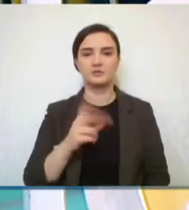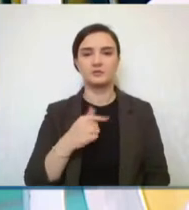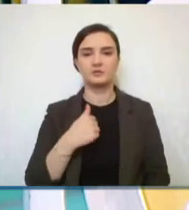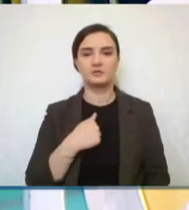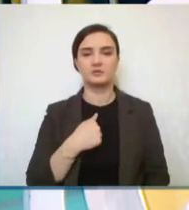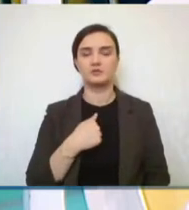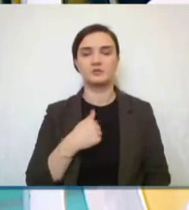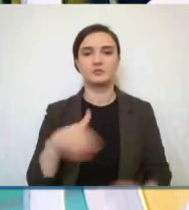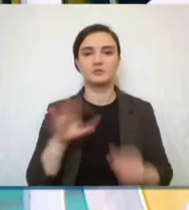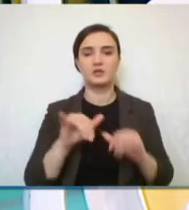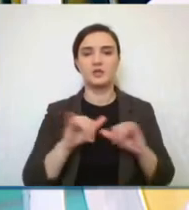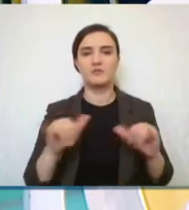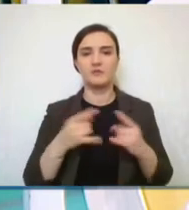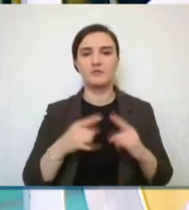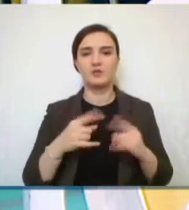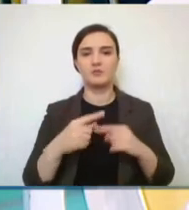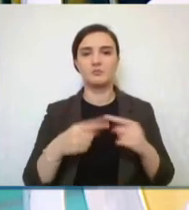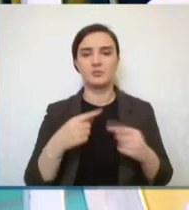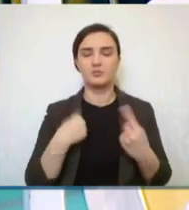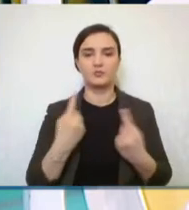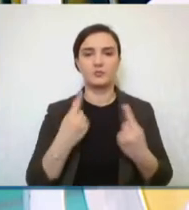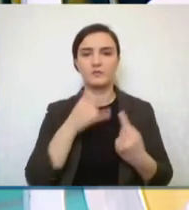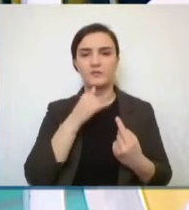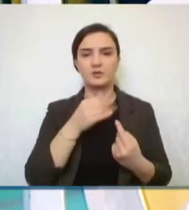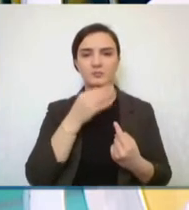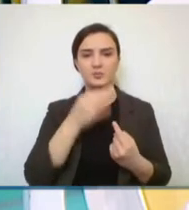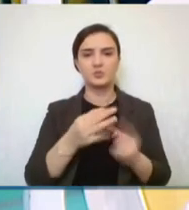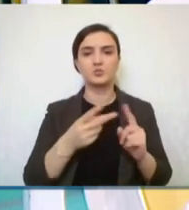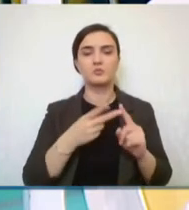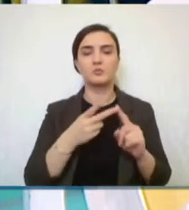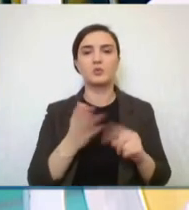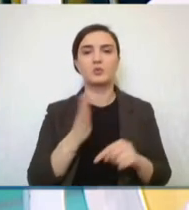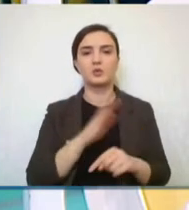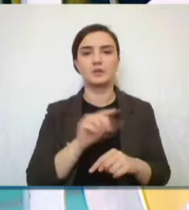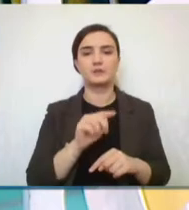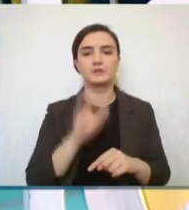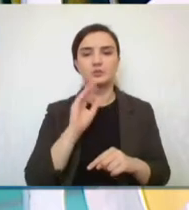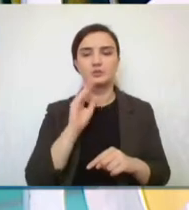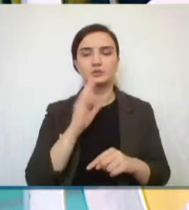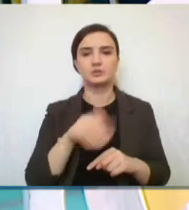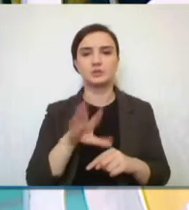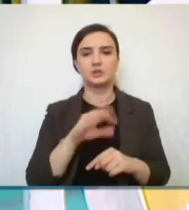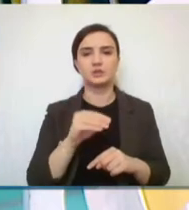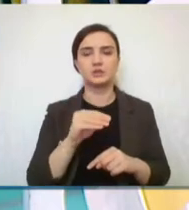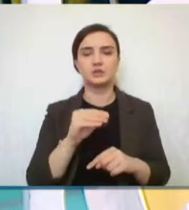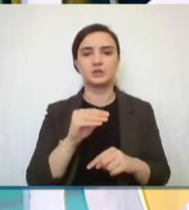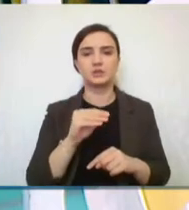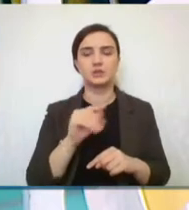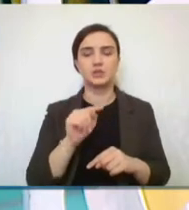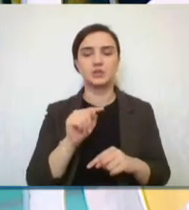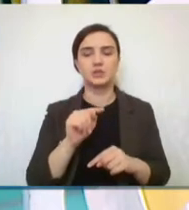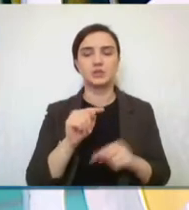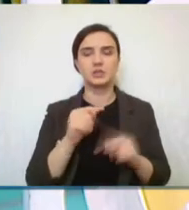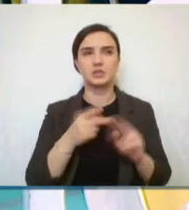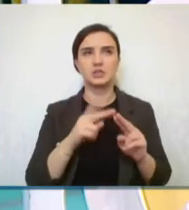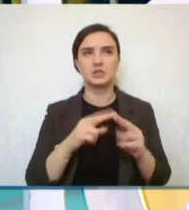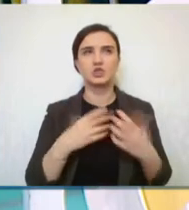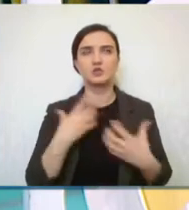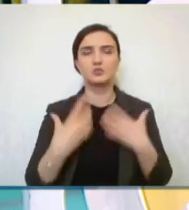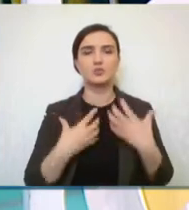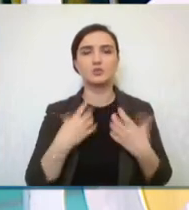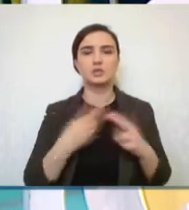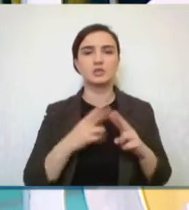ადამიანს როცა კლავებს არა. მეორე მომენტი, როდესაც ეგეთი ფიქრები, ანუ ეს არის თეორიული შფოთვა, ხო, ეს არ არის